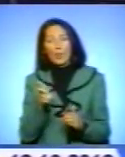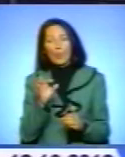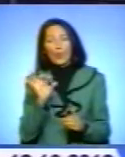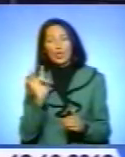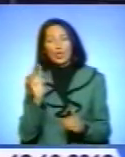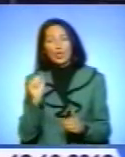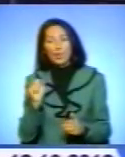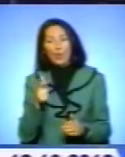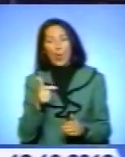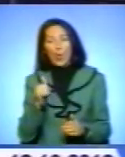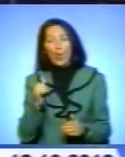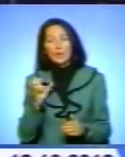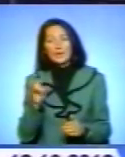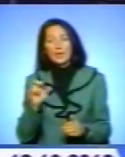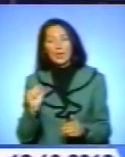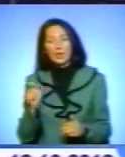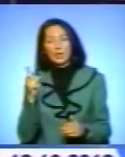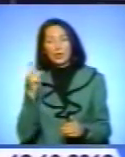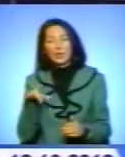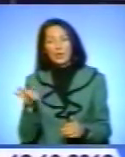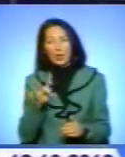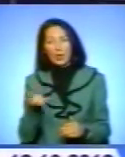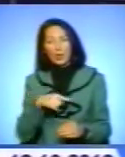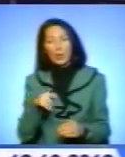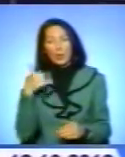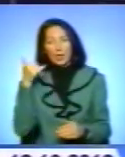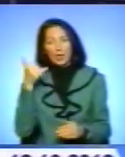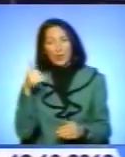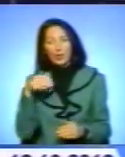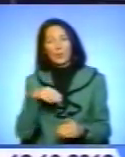Заліщицький, Чортківський райони. Номер телефону